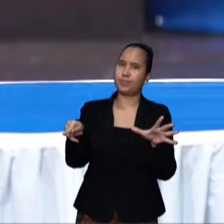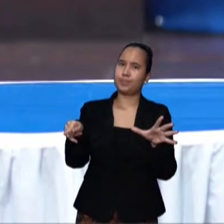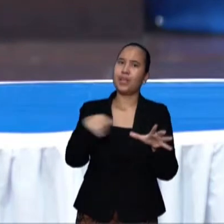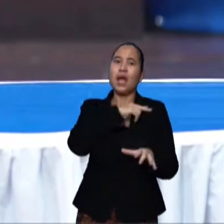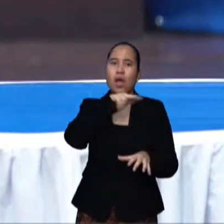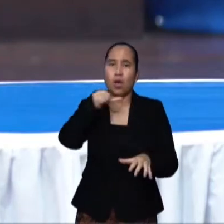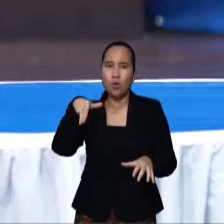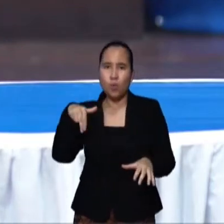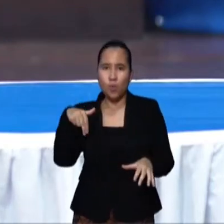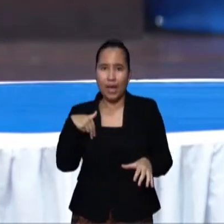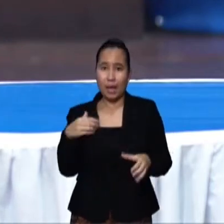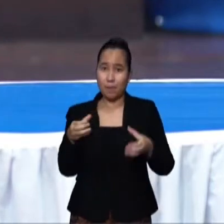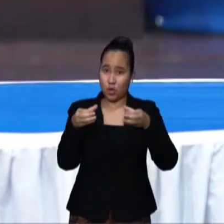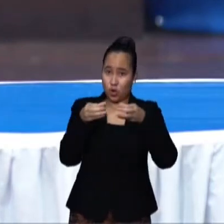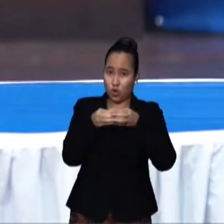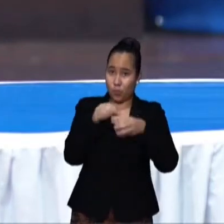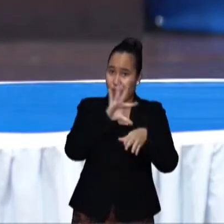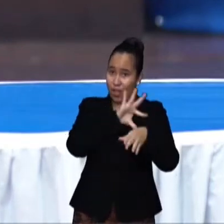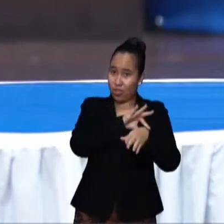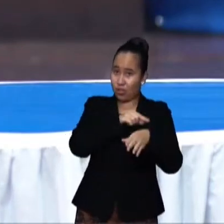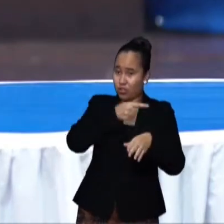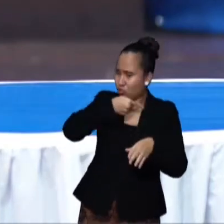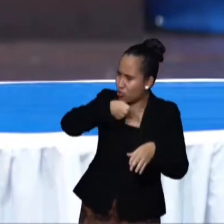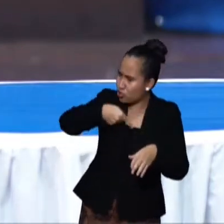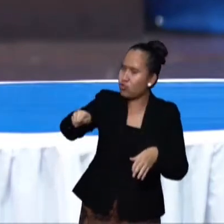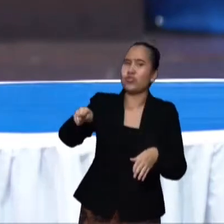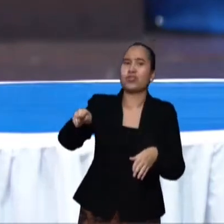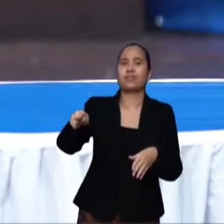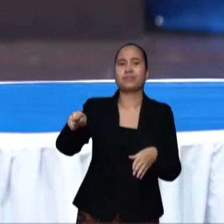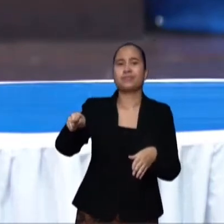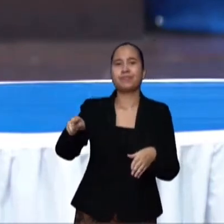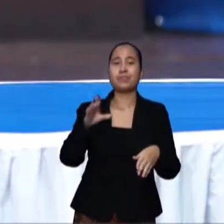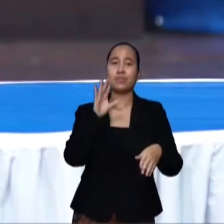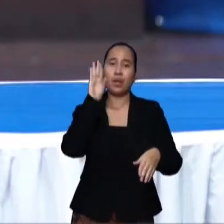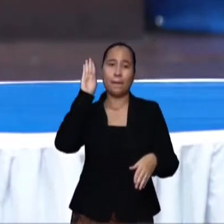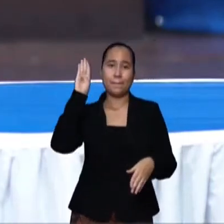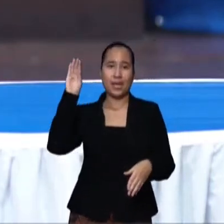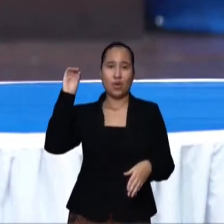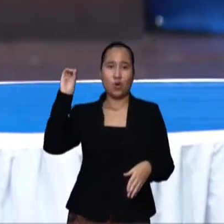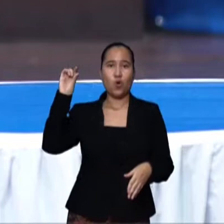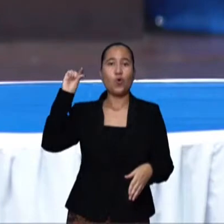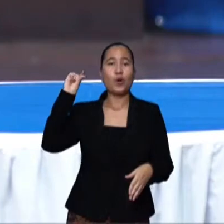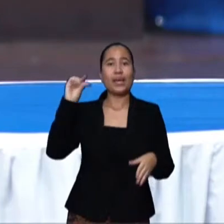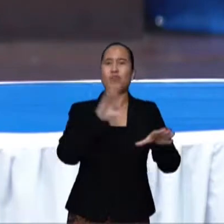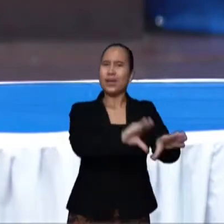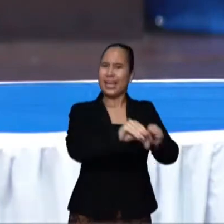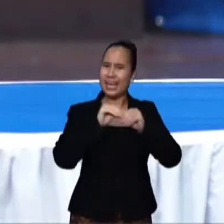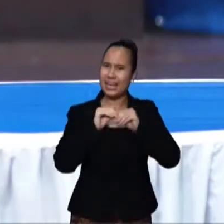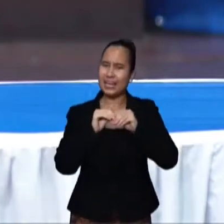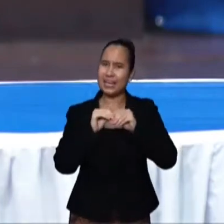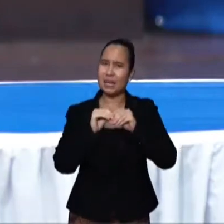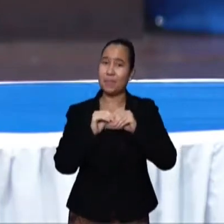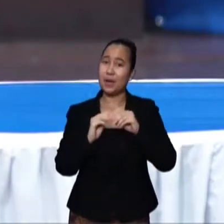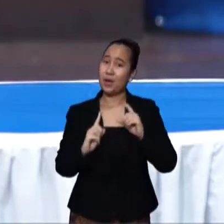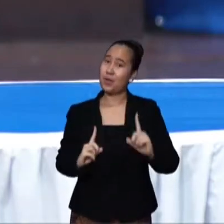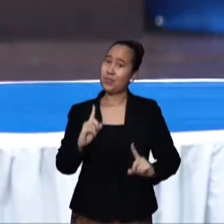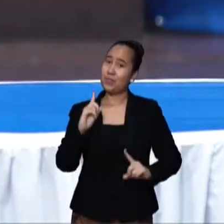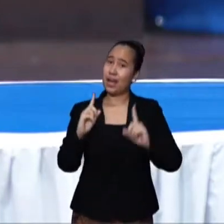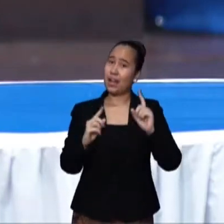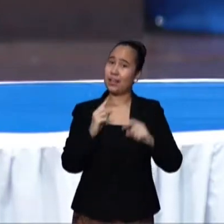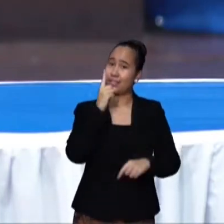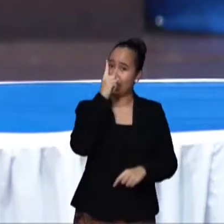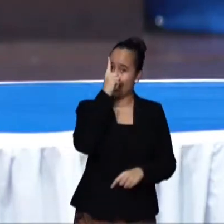missie van artsen gelijk ernaartoe gestuurd. Het BOG heeft ingegrepen. Het verhaal is dat er 1